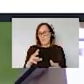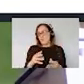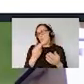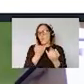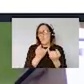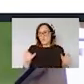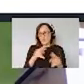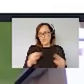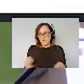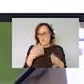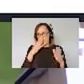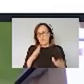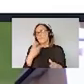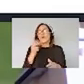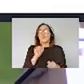czym